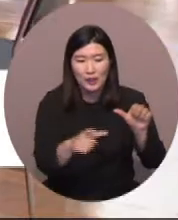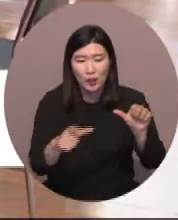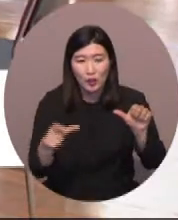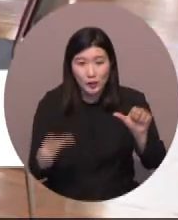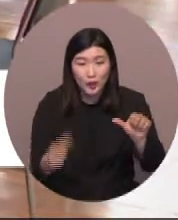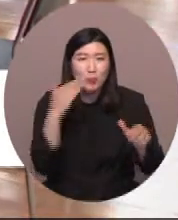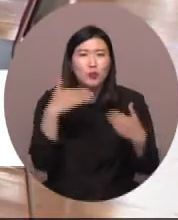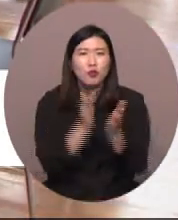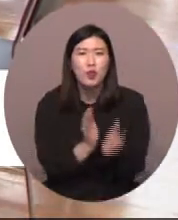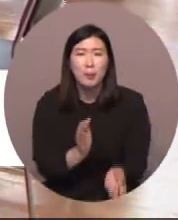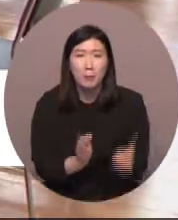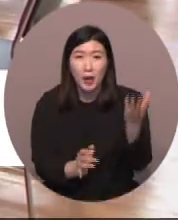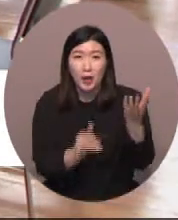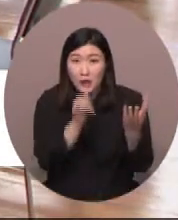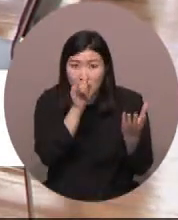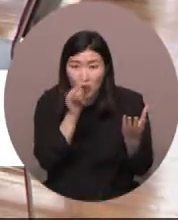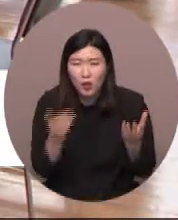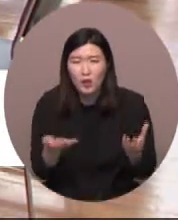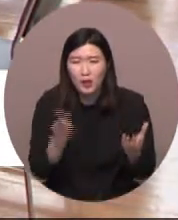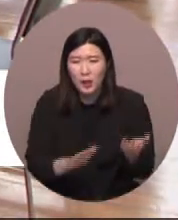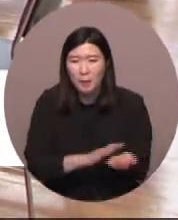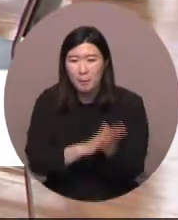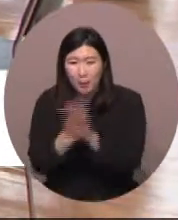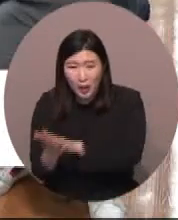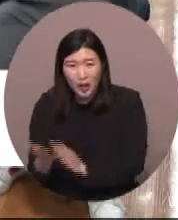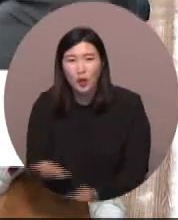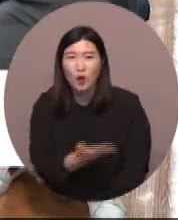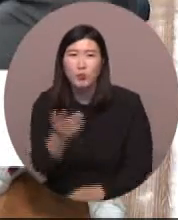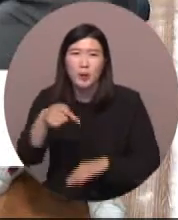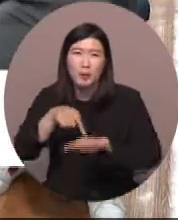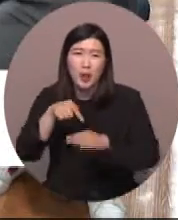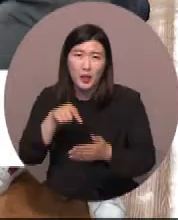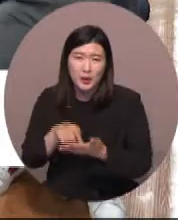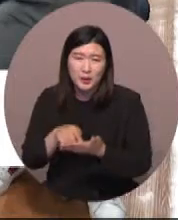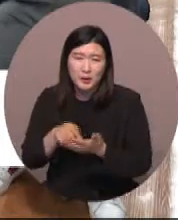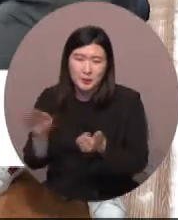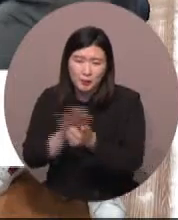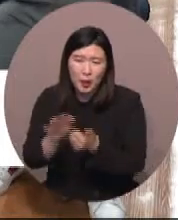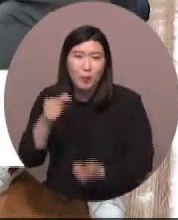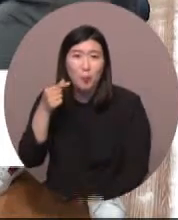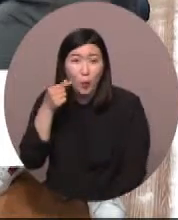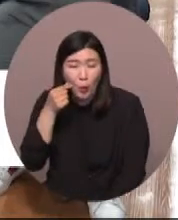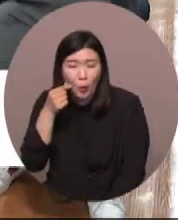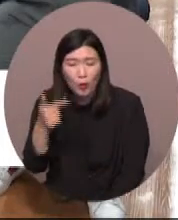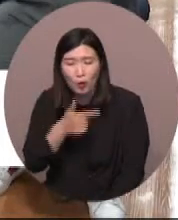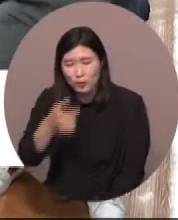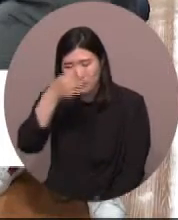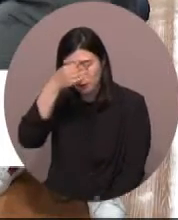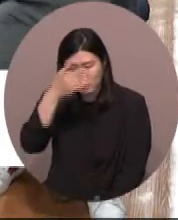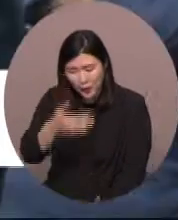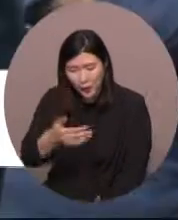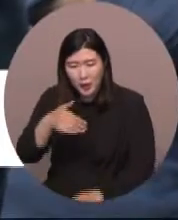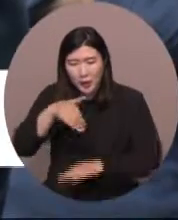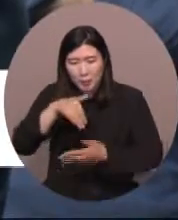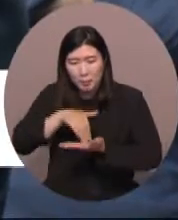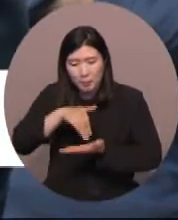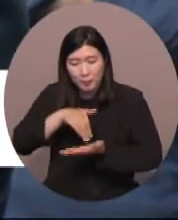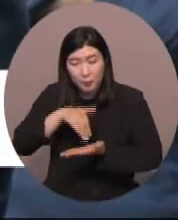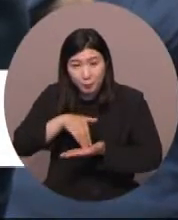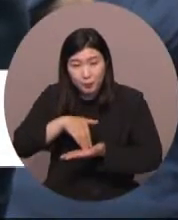모두 민주당의 맡겼던 시민들의 마음을 잊지 못하고 기대에 부응하지 못한 점 뼈저리게 반성하고 혁신